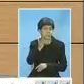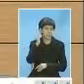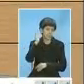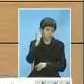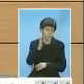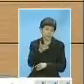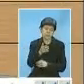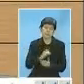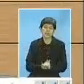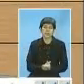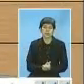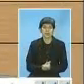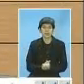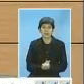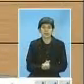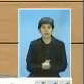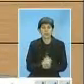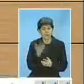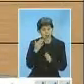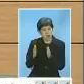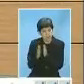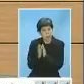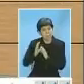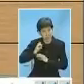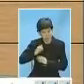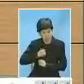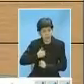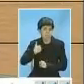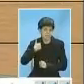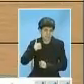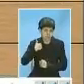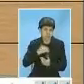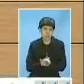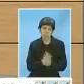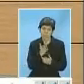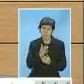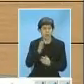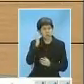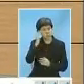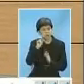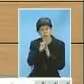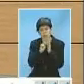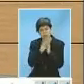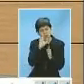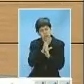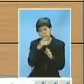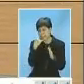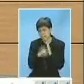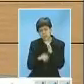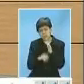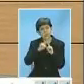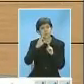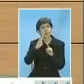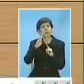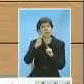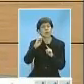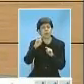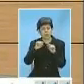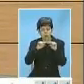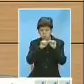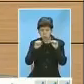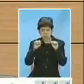ายผู้อาวุโสซึ่งเคยอยู่พรรคประชาธิปัตย์ซึ่งท่านได้ทำผิดข้อบังคับข้อ61วรรคแร